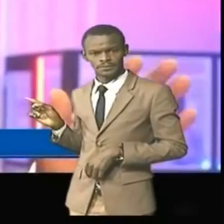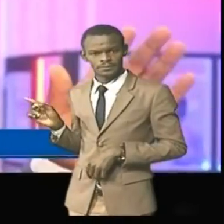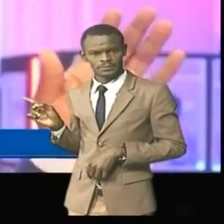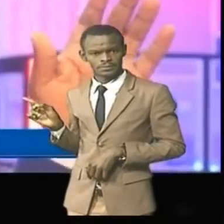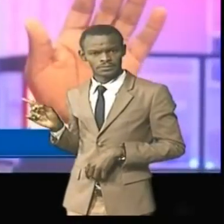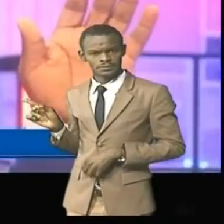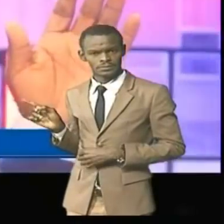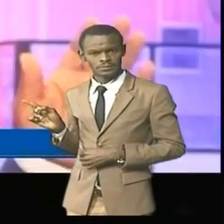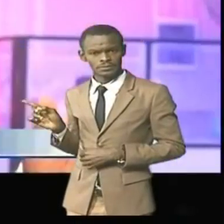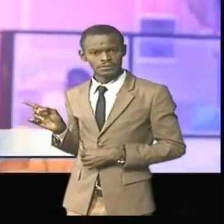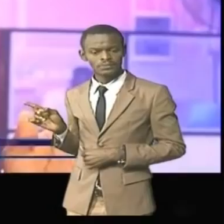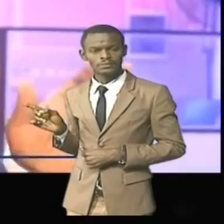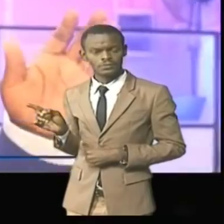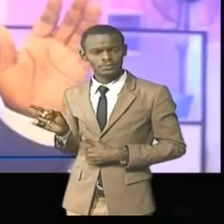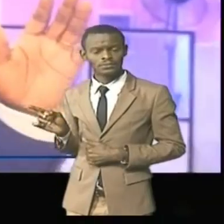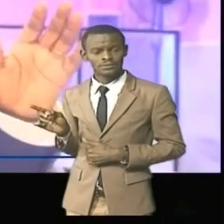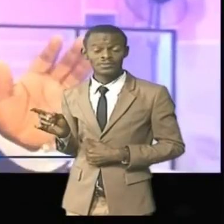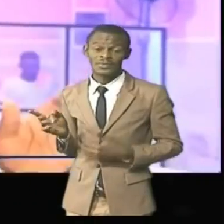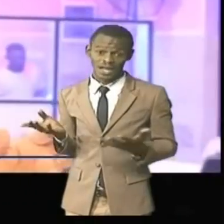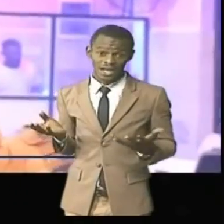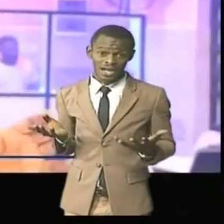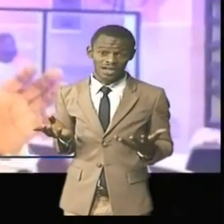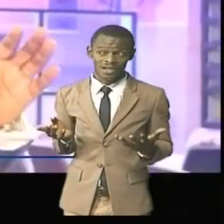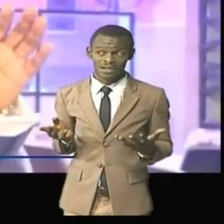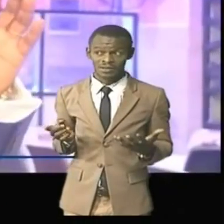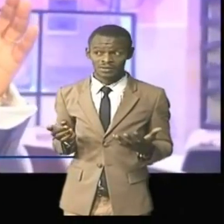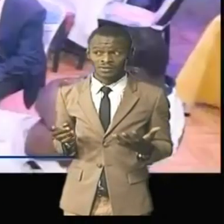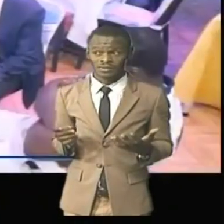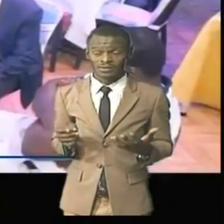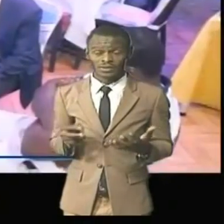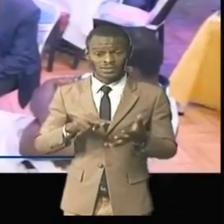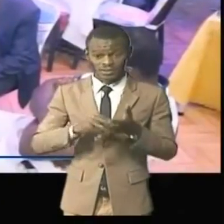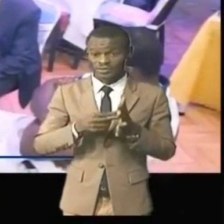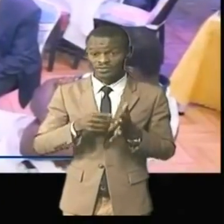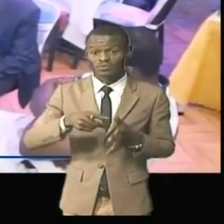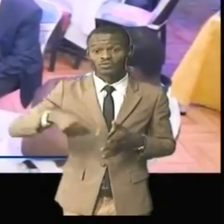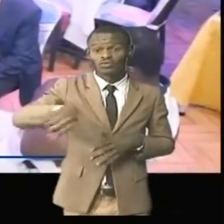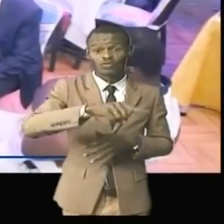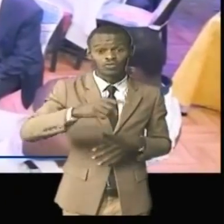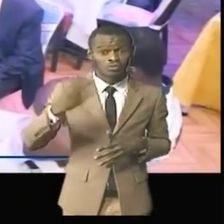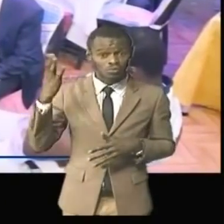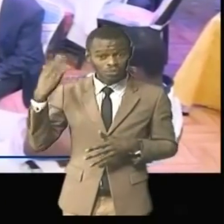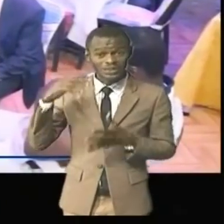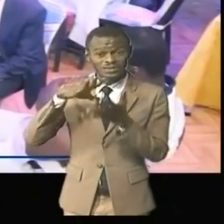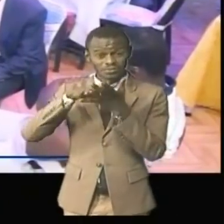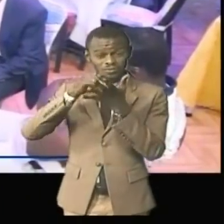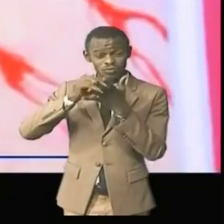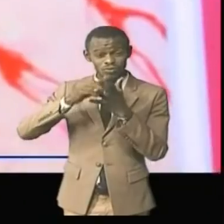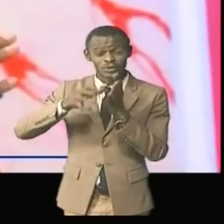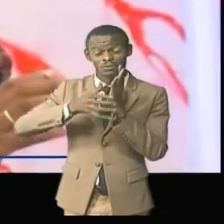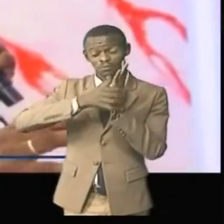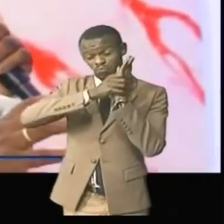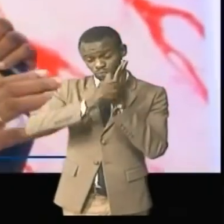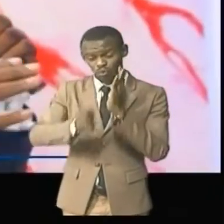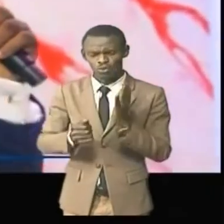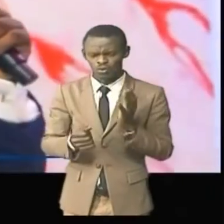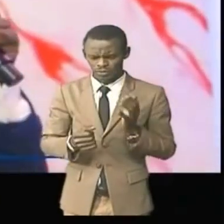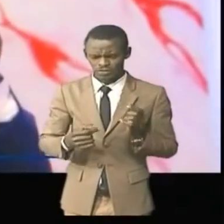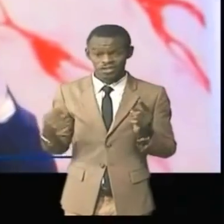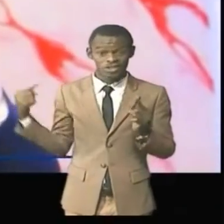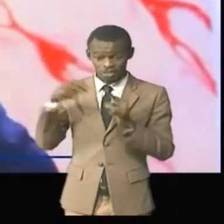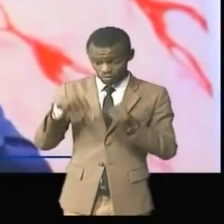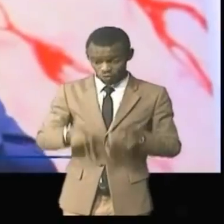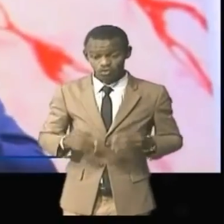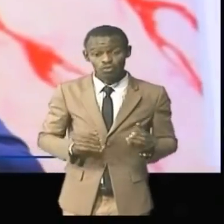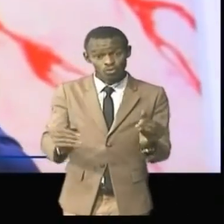Et j'espère que vous êtes excellent dans tout ce que vous entreprenez, dans tout ce que vous faites dans votre vie quotidienne. Il y avait un projet de statut